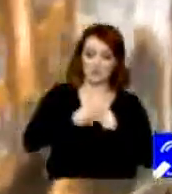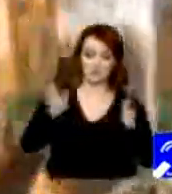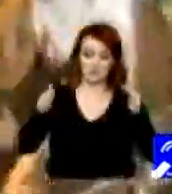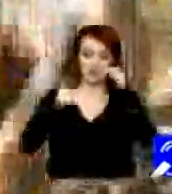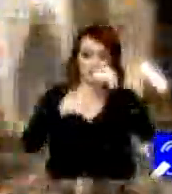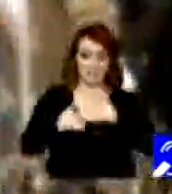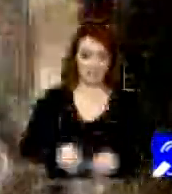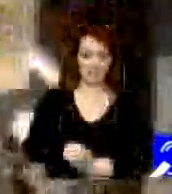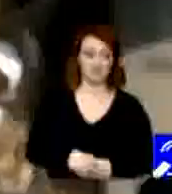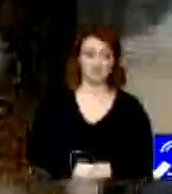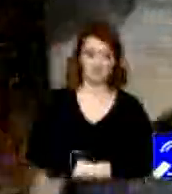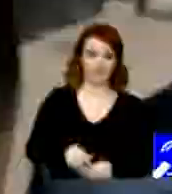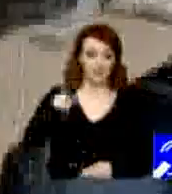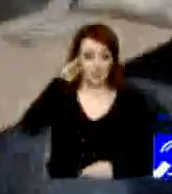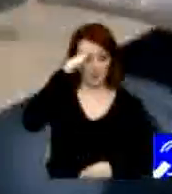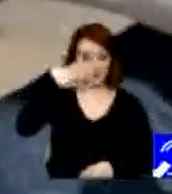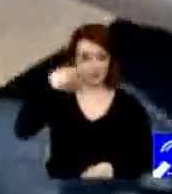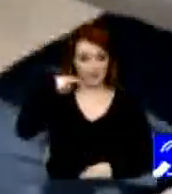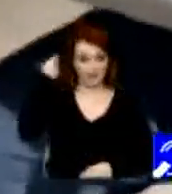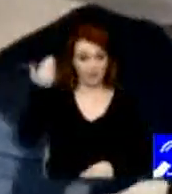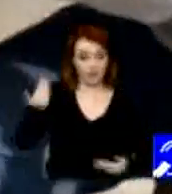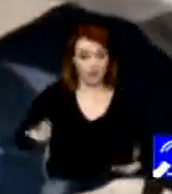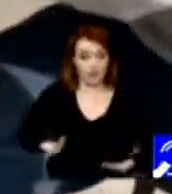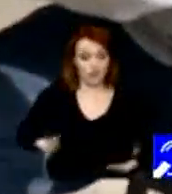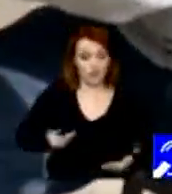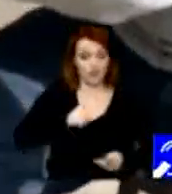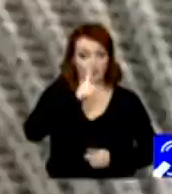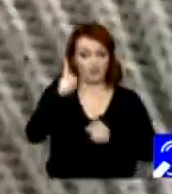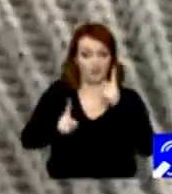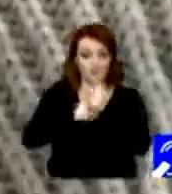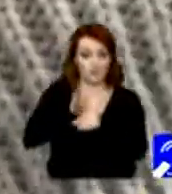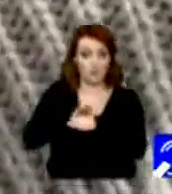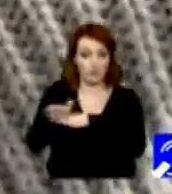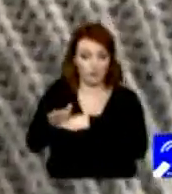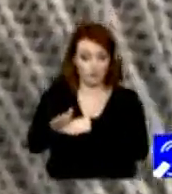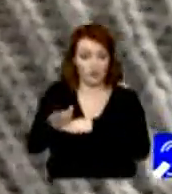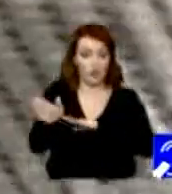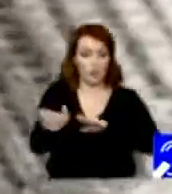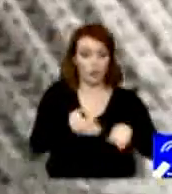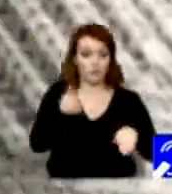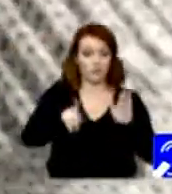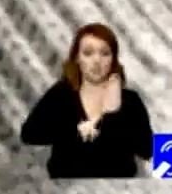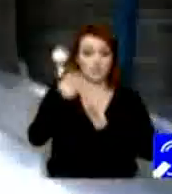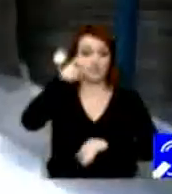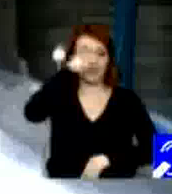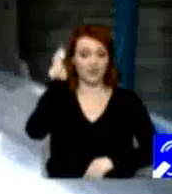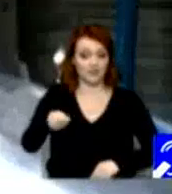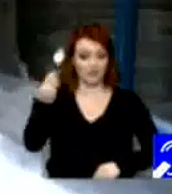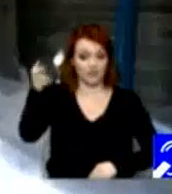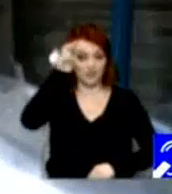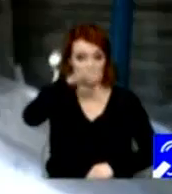și 50 de ani iar viața sa a fost schimbată total de războiul din țară a doua